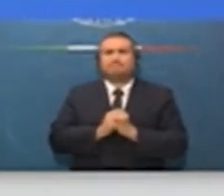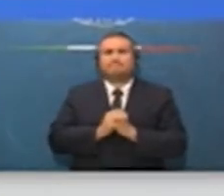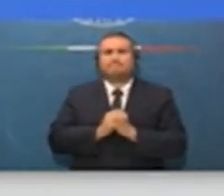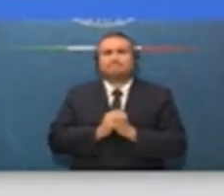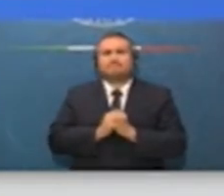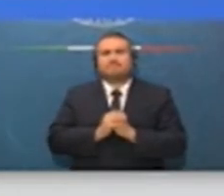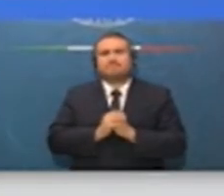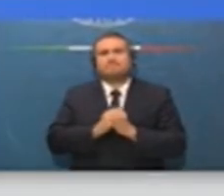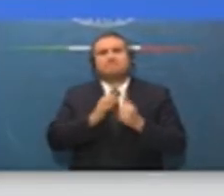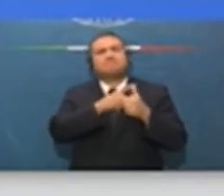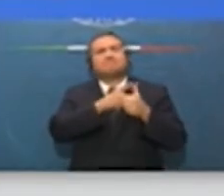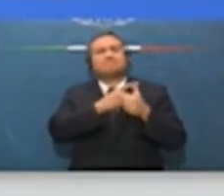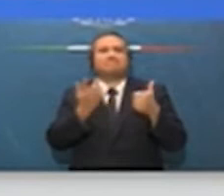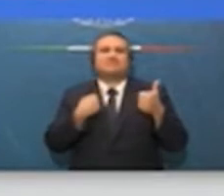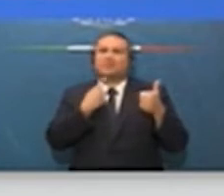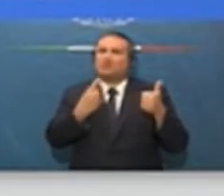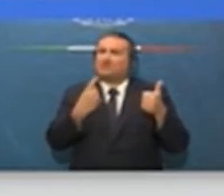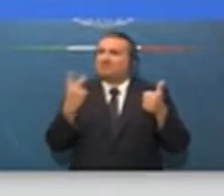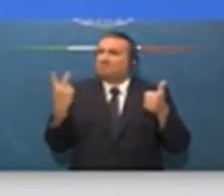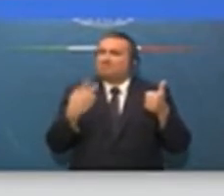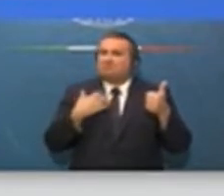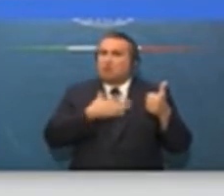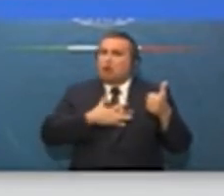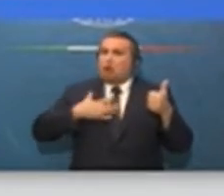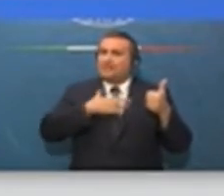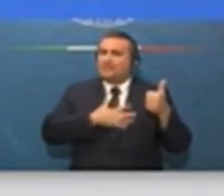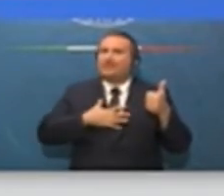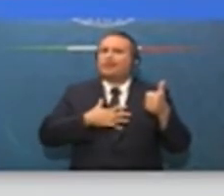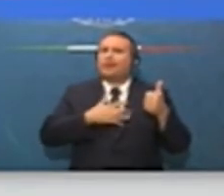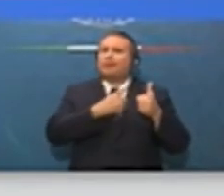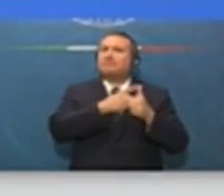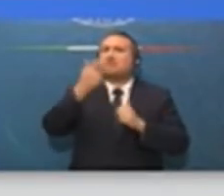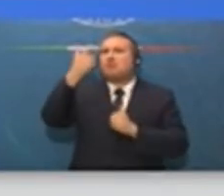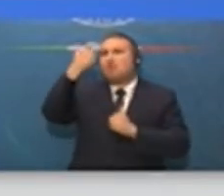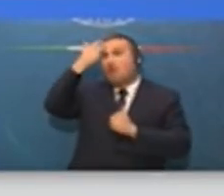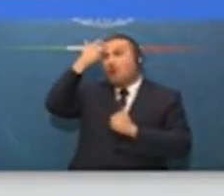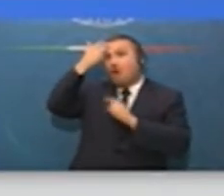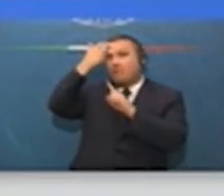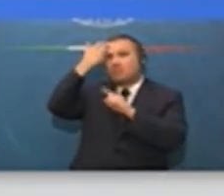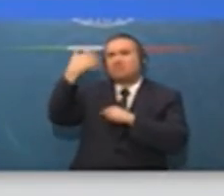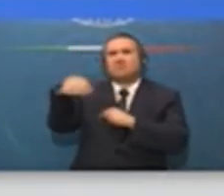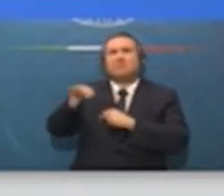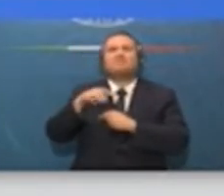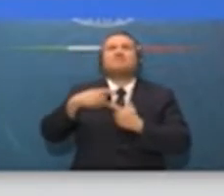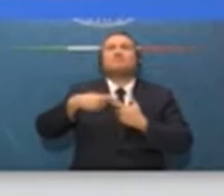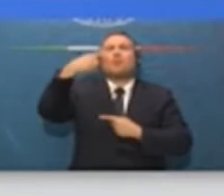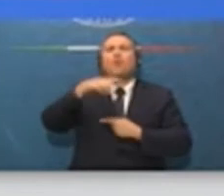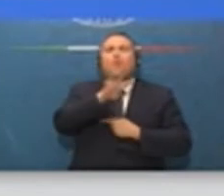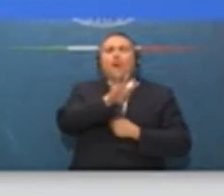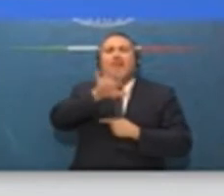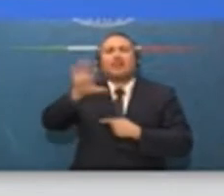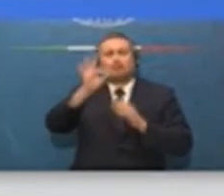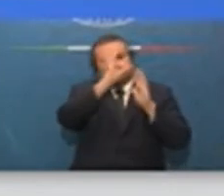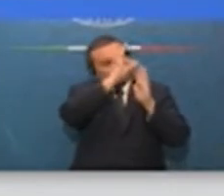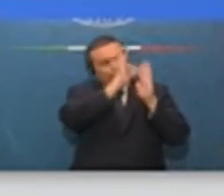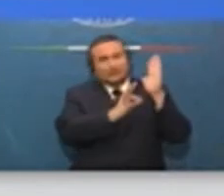vengono ad esempio il centrare l'obiettivo del pnr ere in questa fase e quindi chiedere il secondo prestito che è